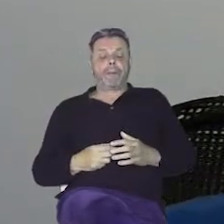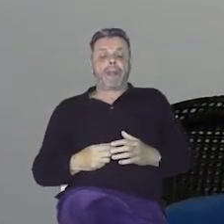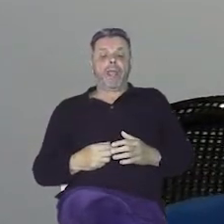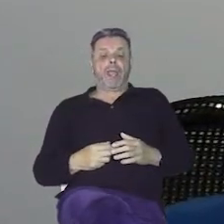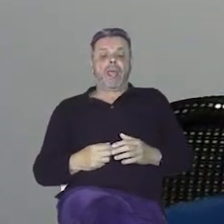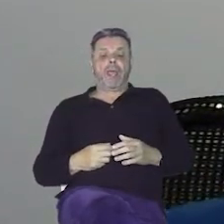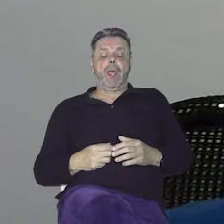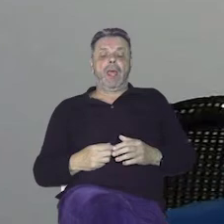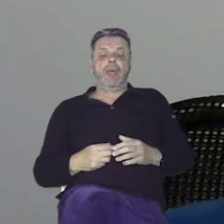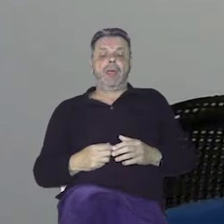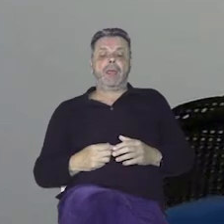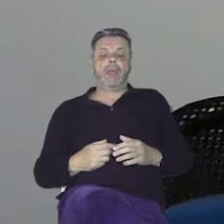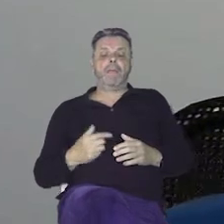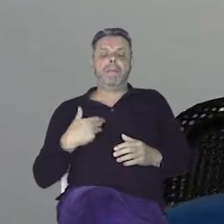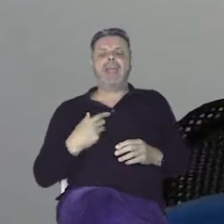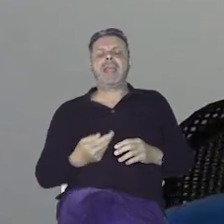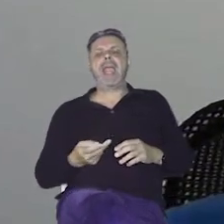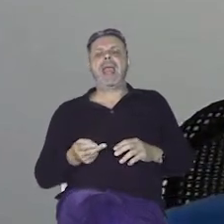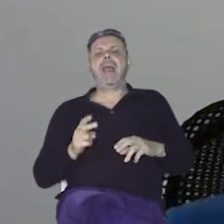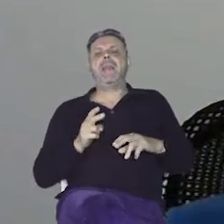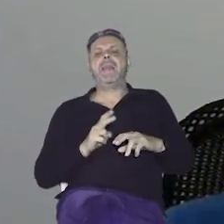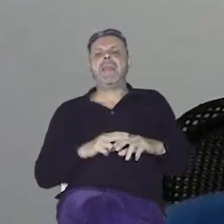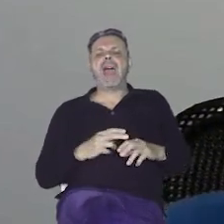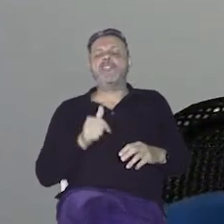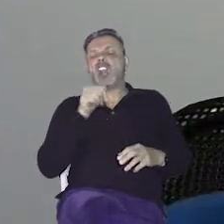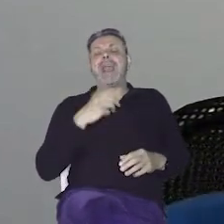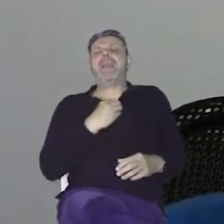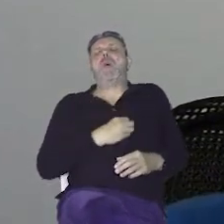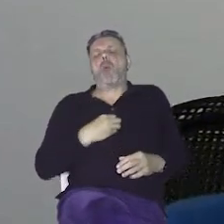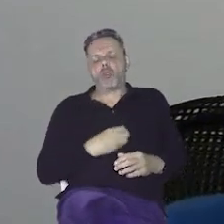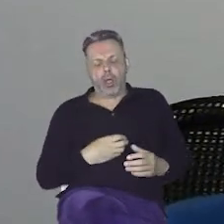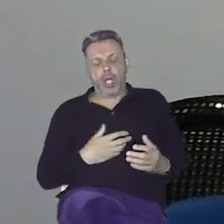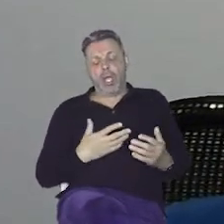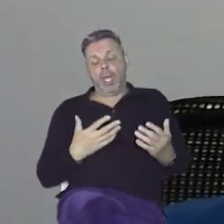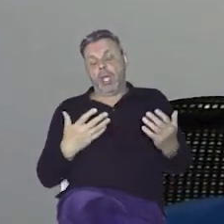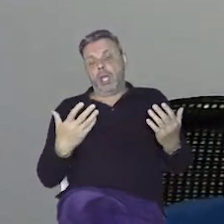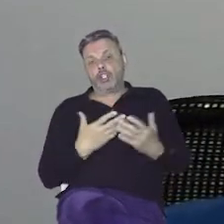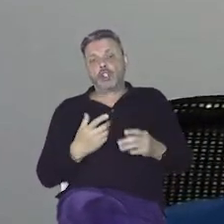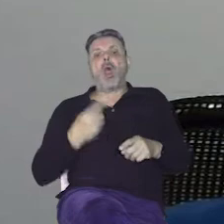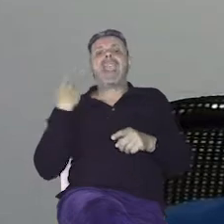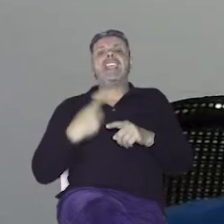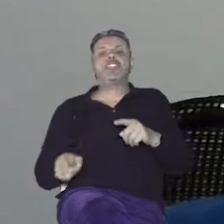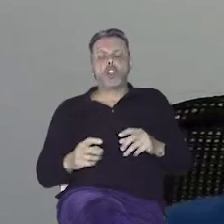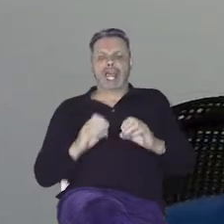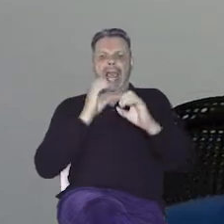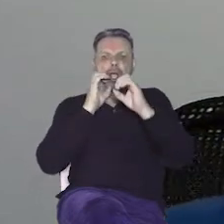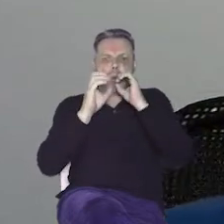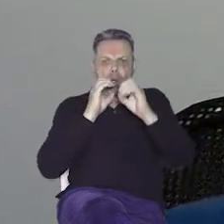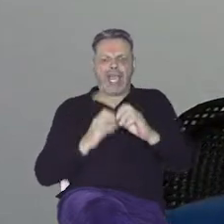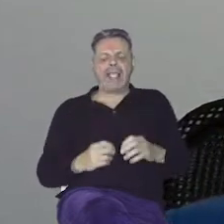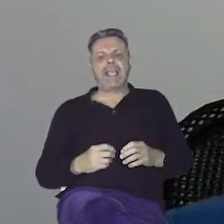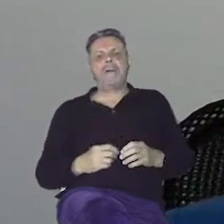Najviše mi je, eto, na neki način neugodno i žao što je izostala komunikacija